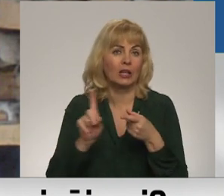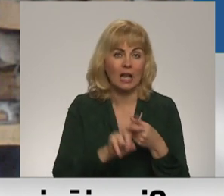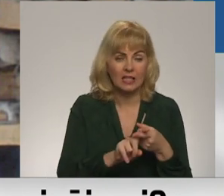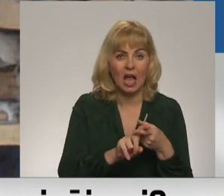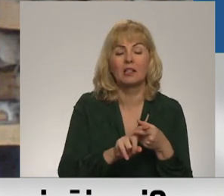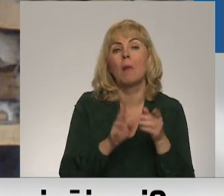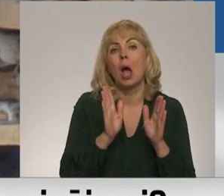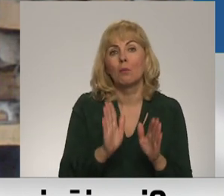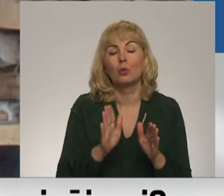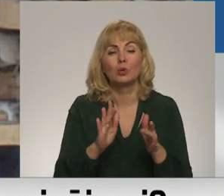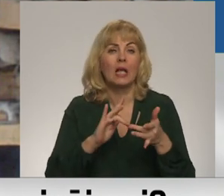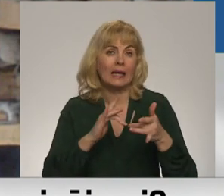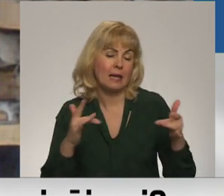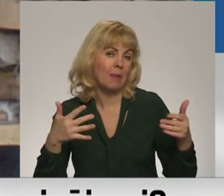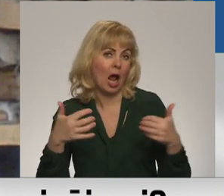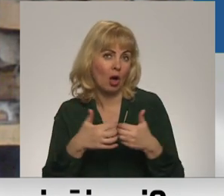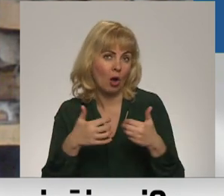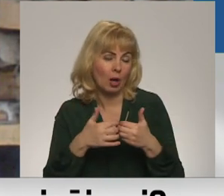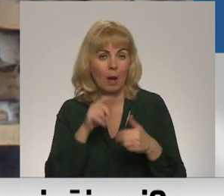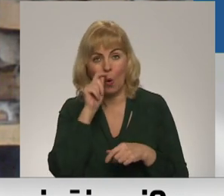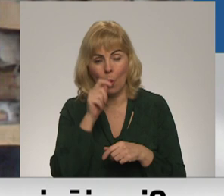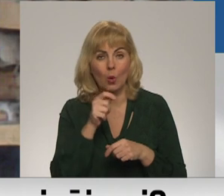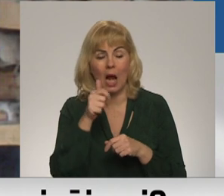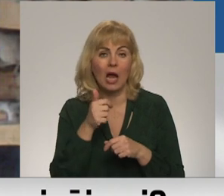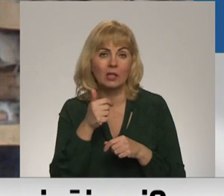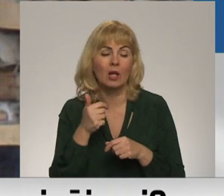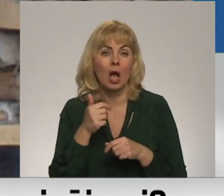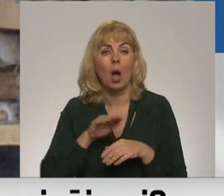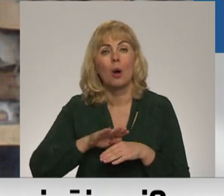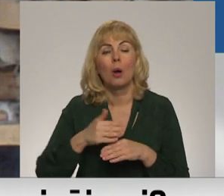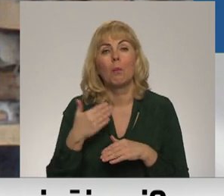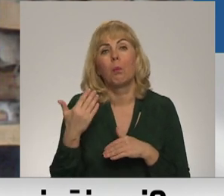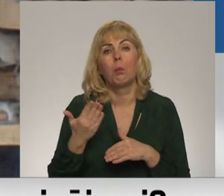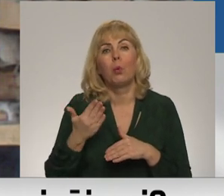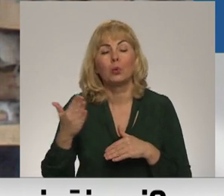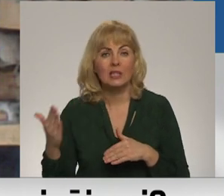aktivitāte būs šajā kiberkarā Ukrainas pusē. Bet, ja tā padomā, tad